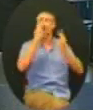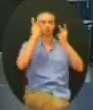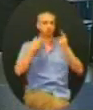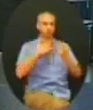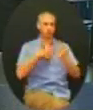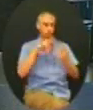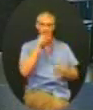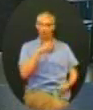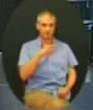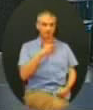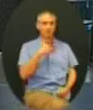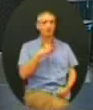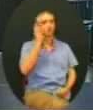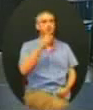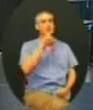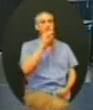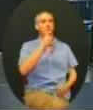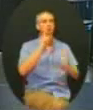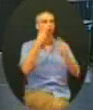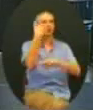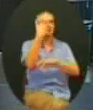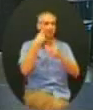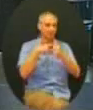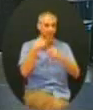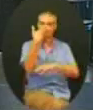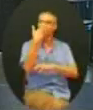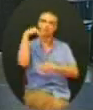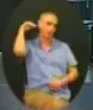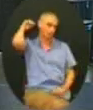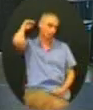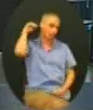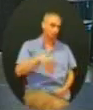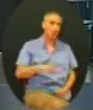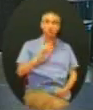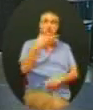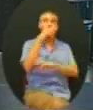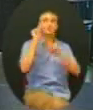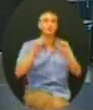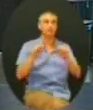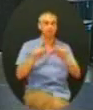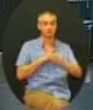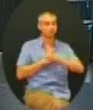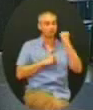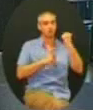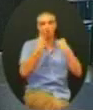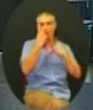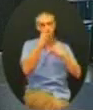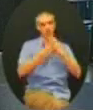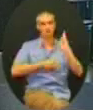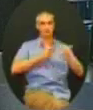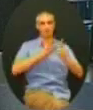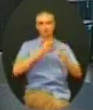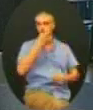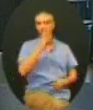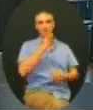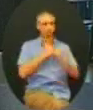שאנחנו רוצים להתעסק בו. אנחנו צריכים להתעסק עם מה שקורה במדינה. המדינה יורדת לתהום. יש במדינה הזאת שמאל אחד זה מרץ.